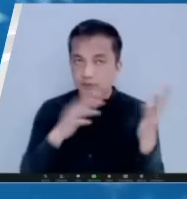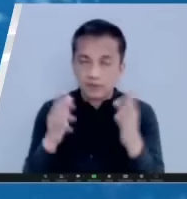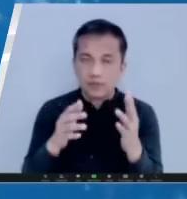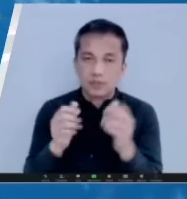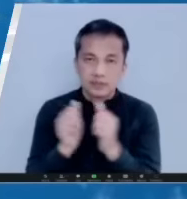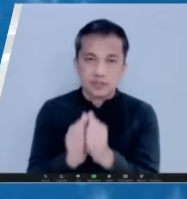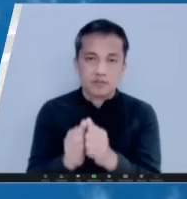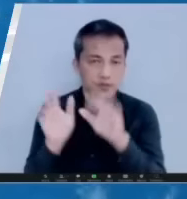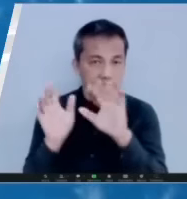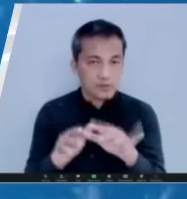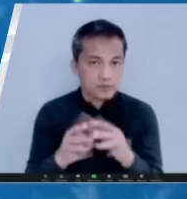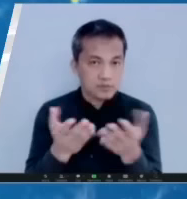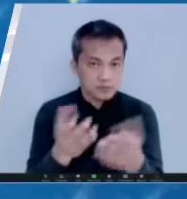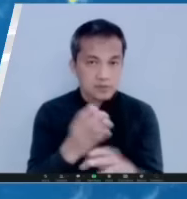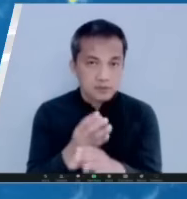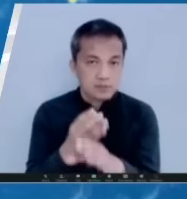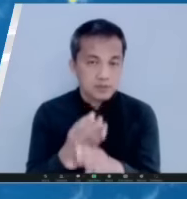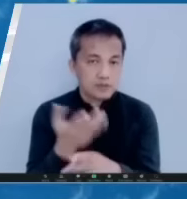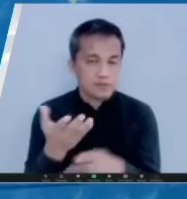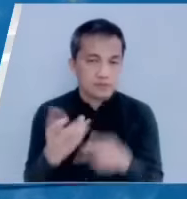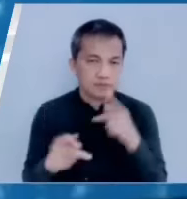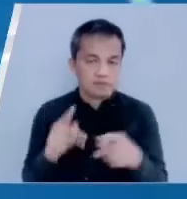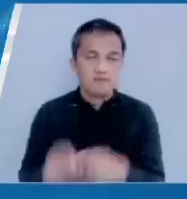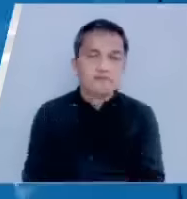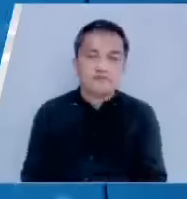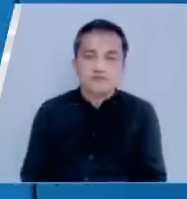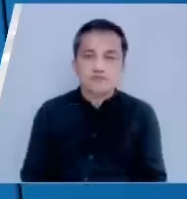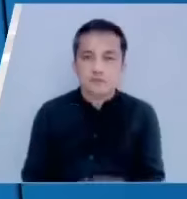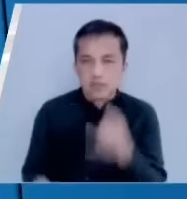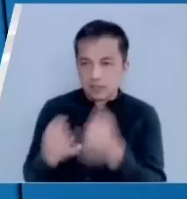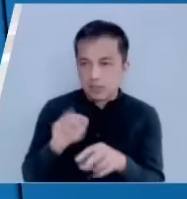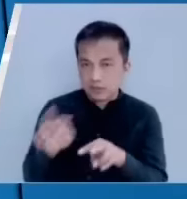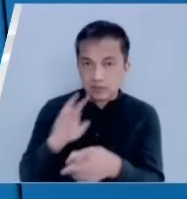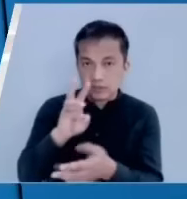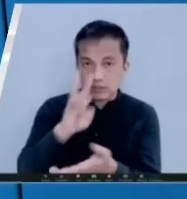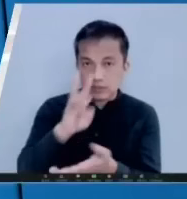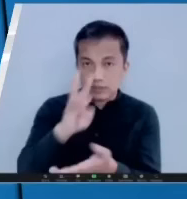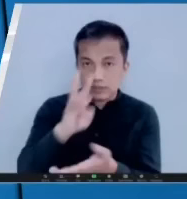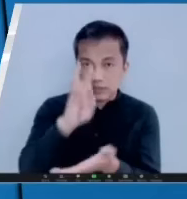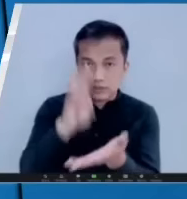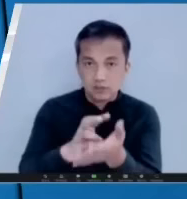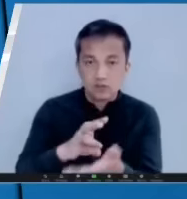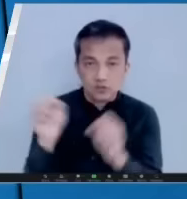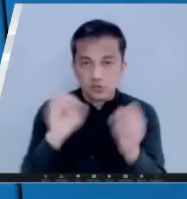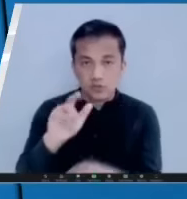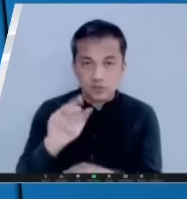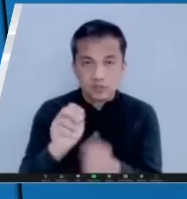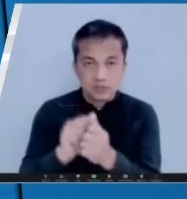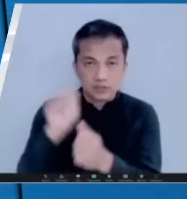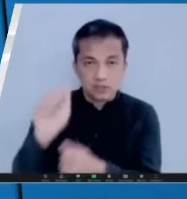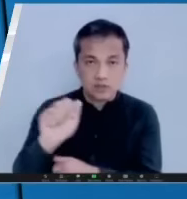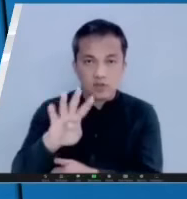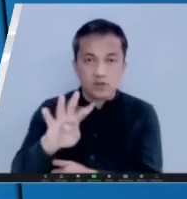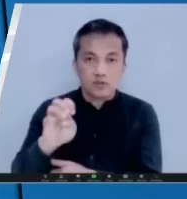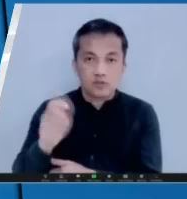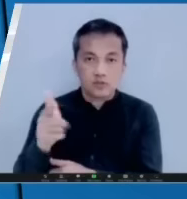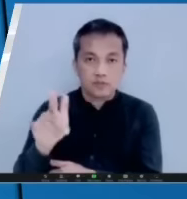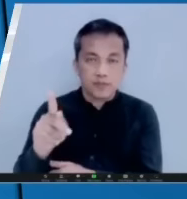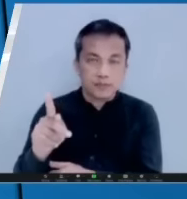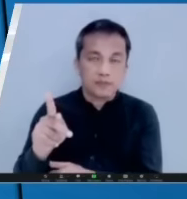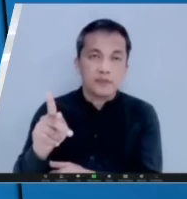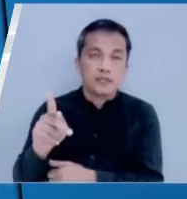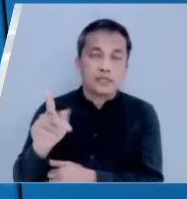doble ingat po para sa mga residente. Huling namataan ang sentro ng bagyong hulyan sa layong 425 kilometers, yan po ay sa